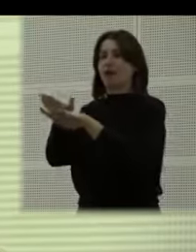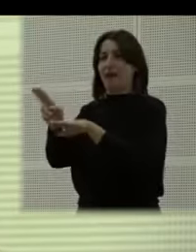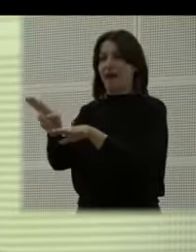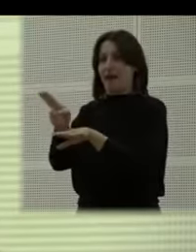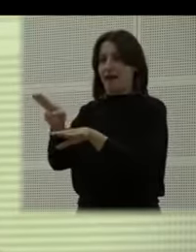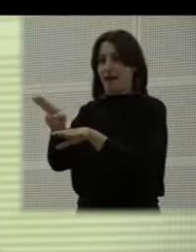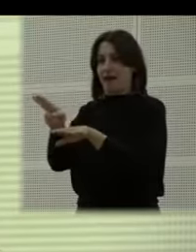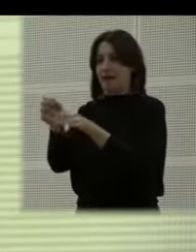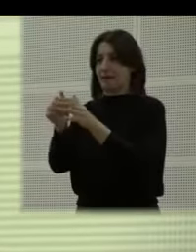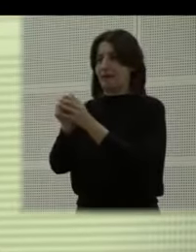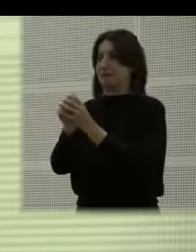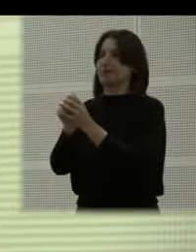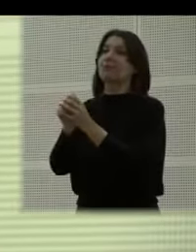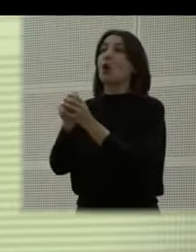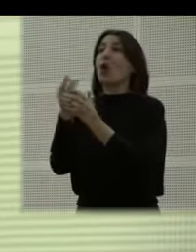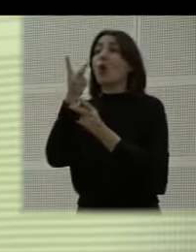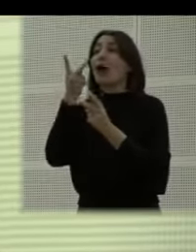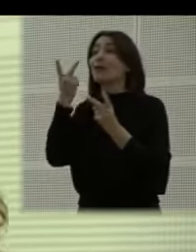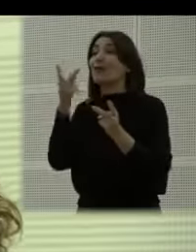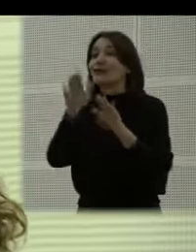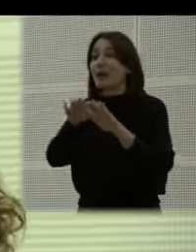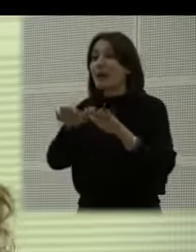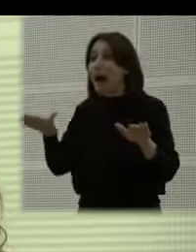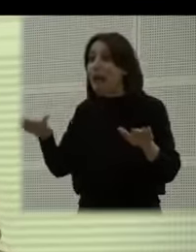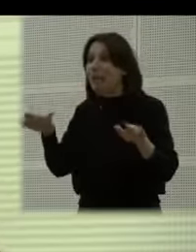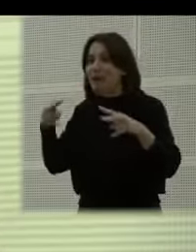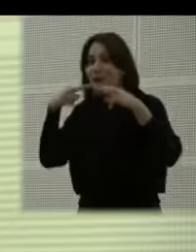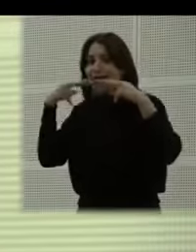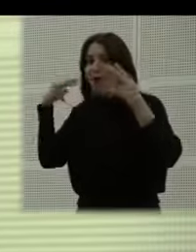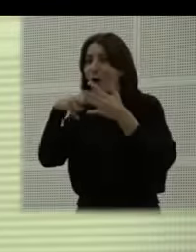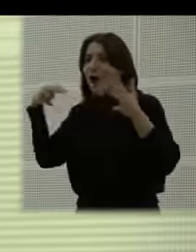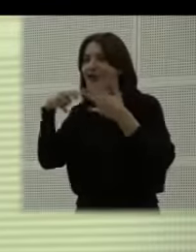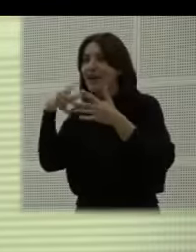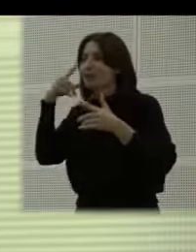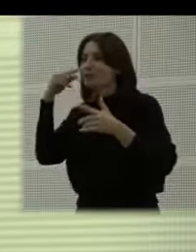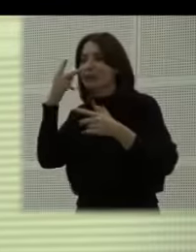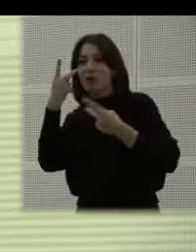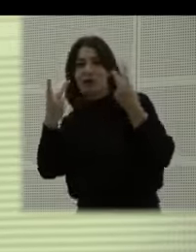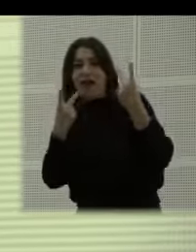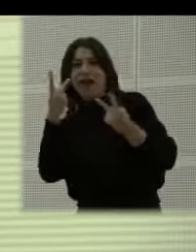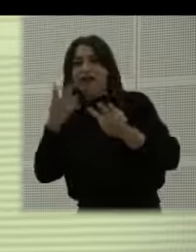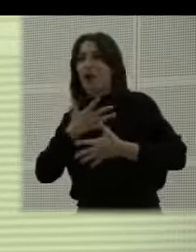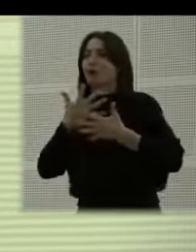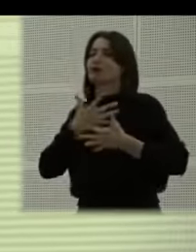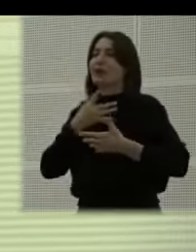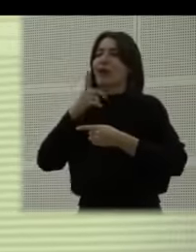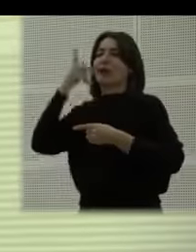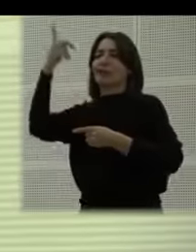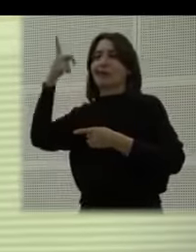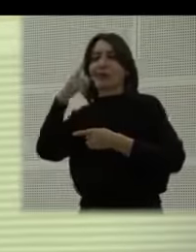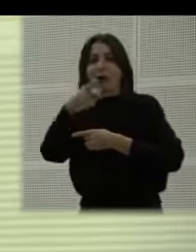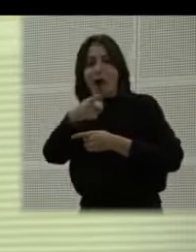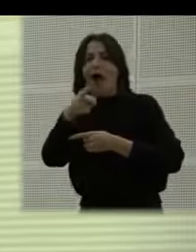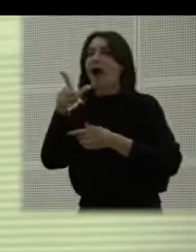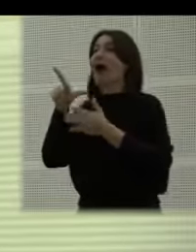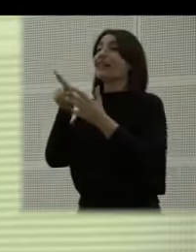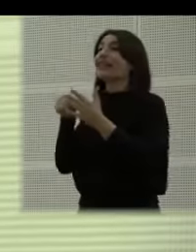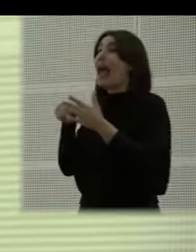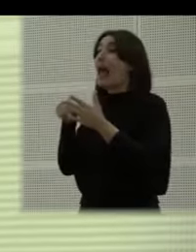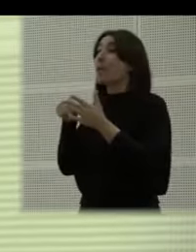Ogni volta che vediamo un bambino che fa esultare di gioia i suoi genitori, il buon Dio abbrevia il tempo della nostra